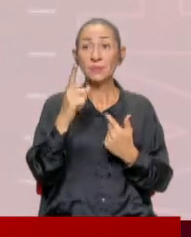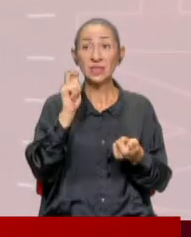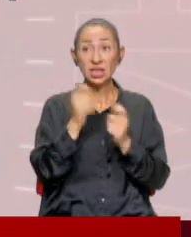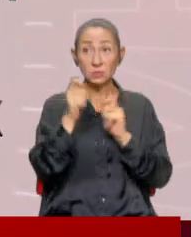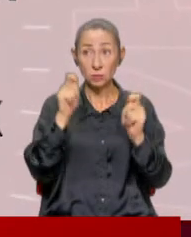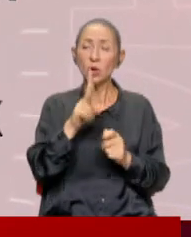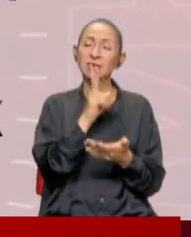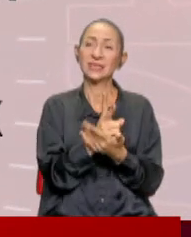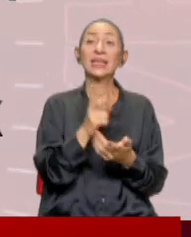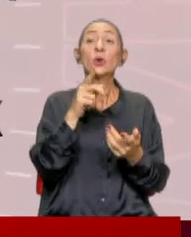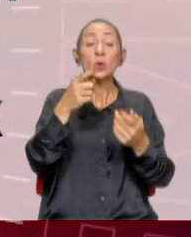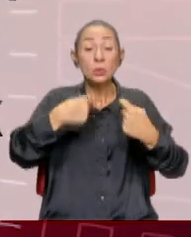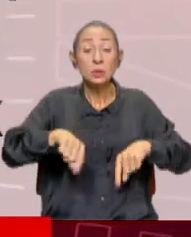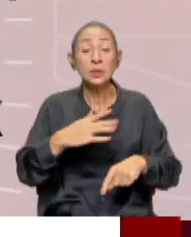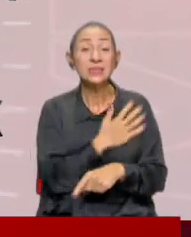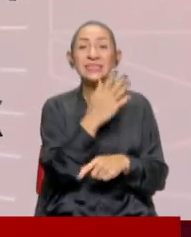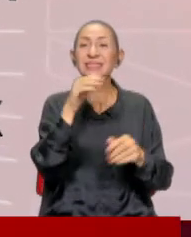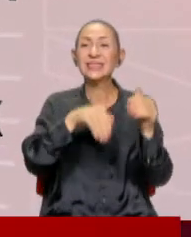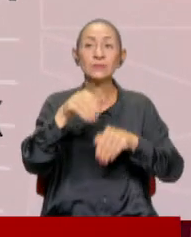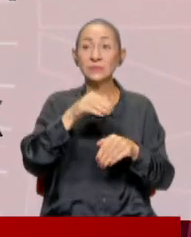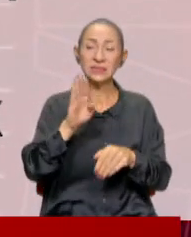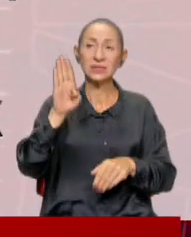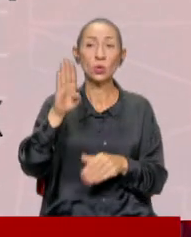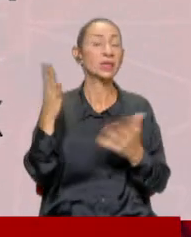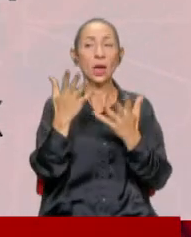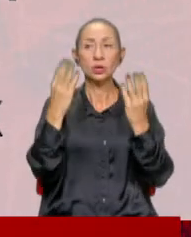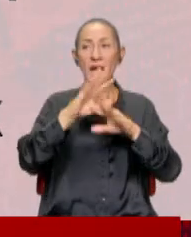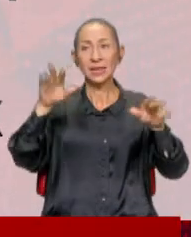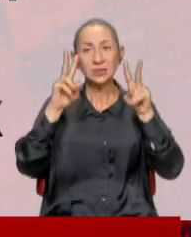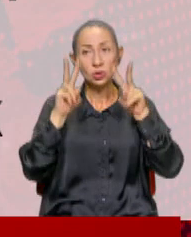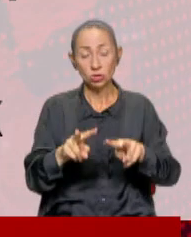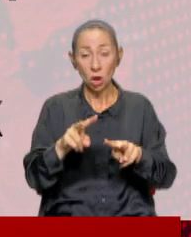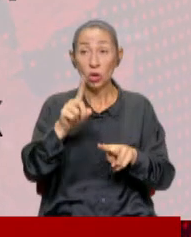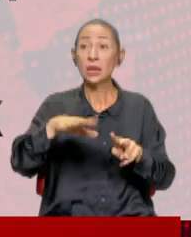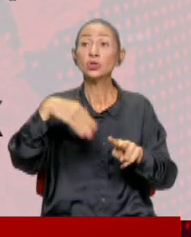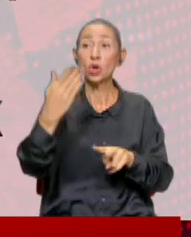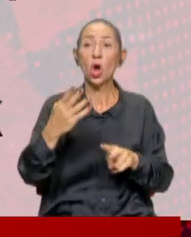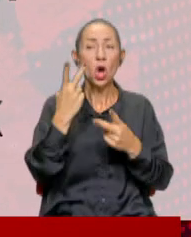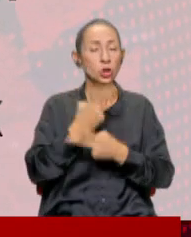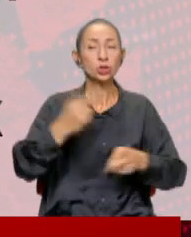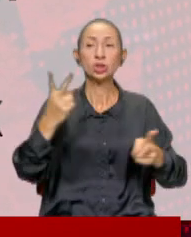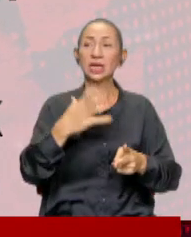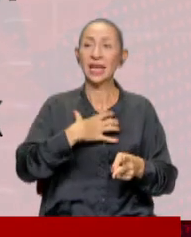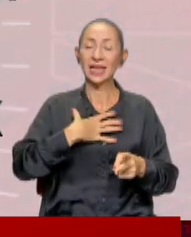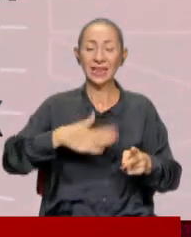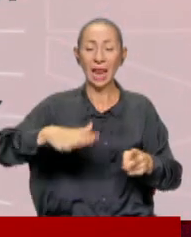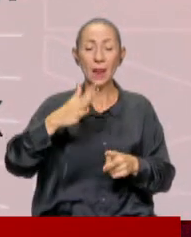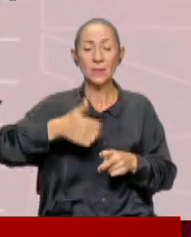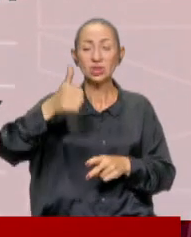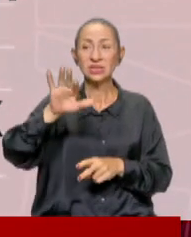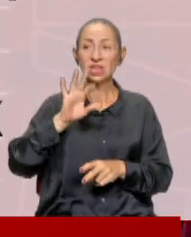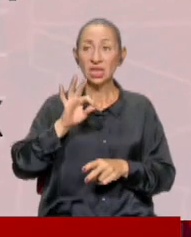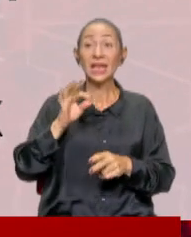değişim yapacağız o kesin. Kurultayda göreceksiniz. Demokratikleşmenin ne olduğunu herkes görecek. Ondan sonra özgürce kendi genel başkanını